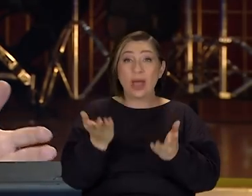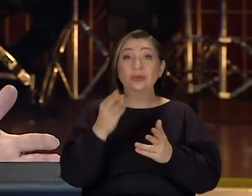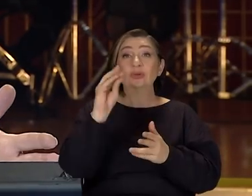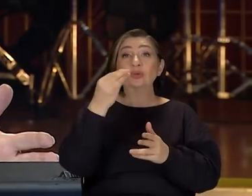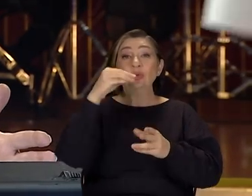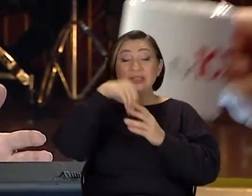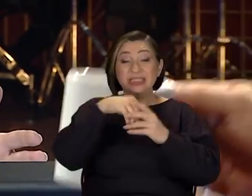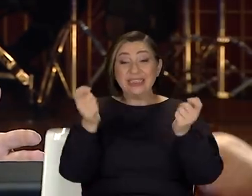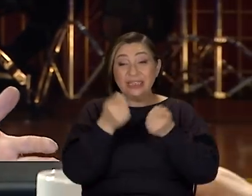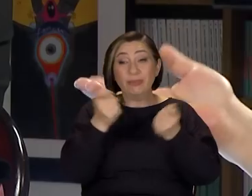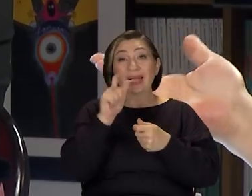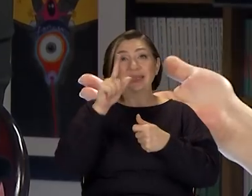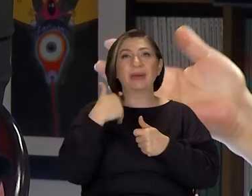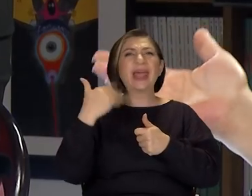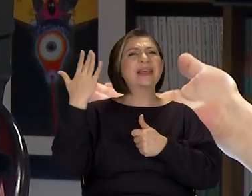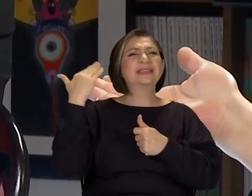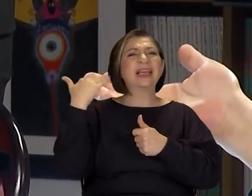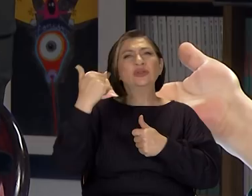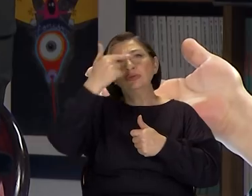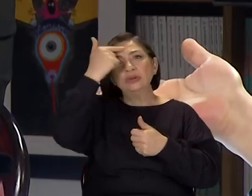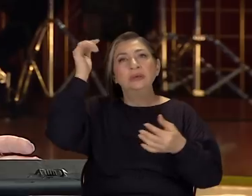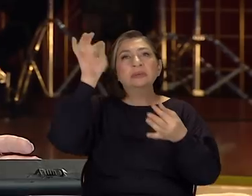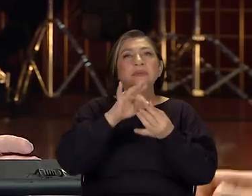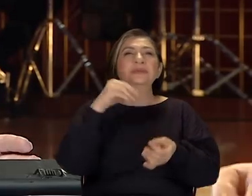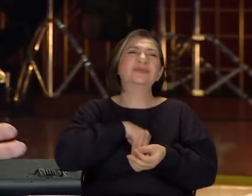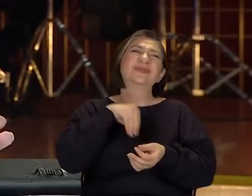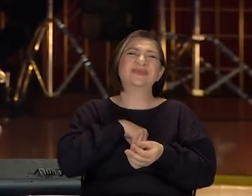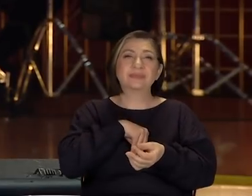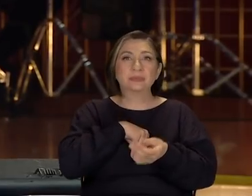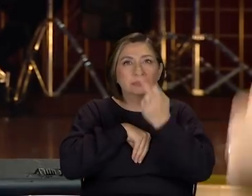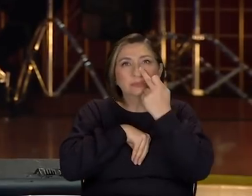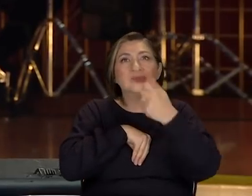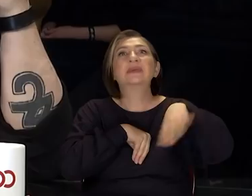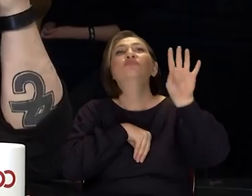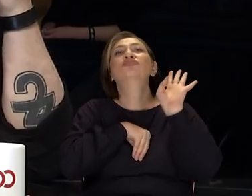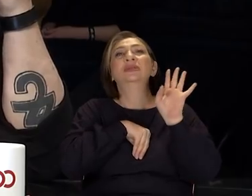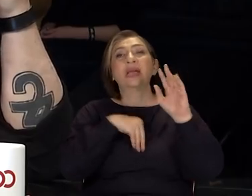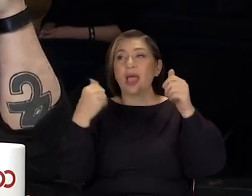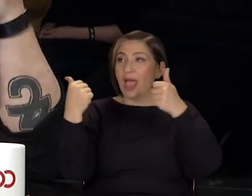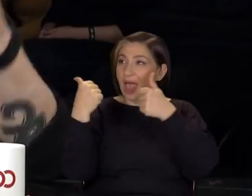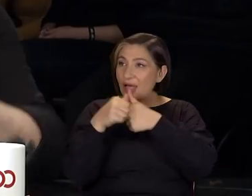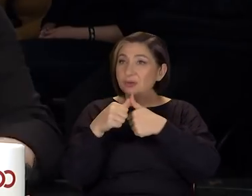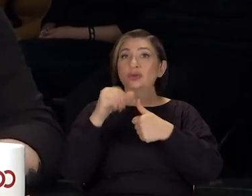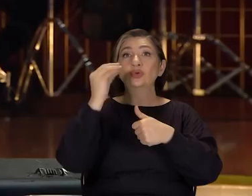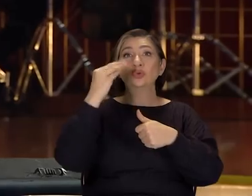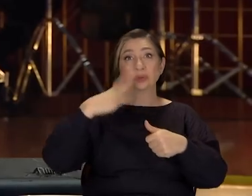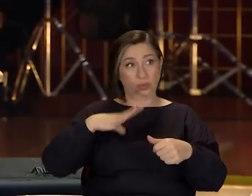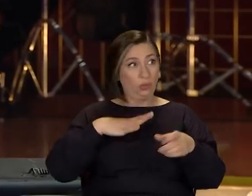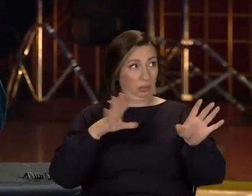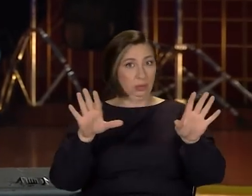Çocuk için çalışmak gerekiyor. Ben de eskiden şans eseri oluyor sanıyordum. Ama evlenince ve çocuk